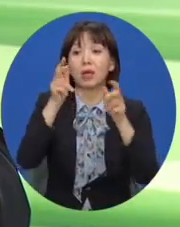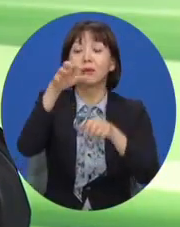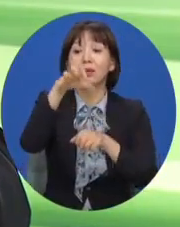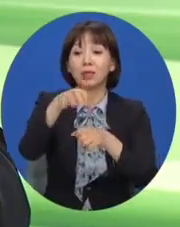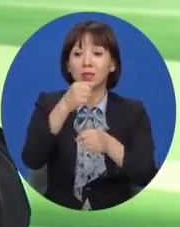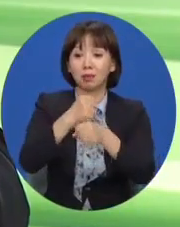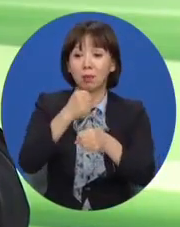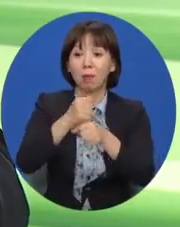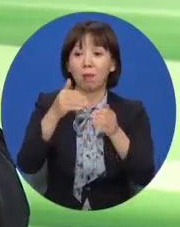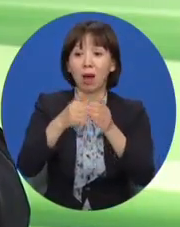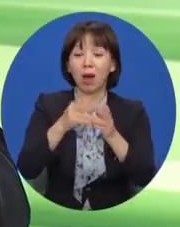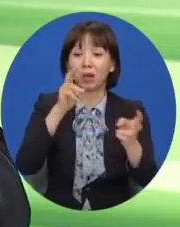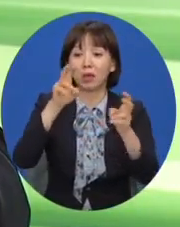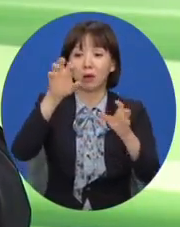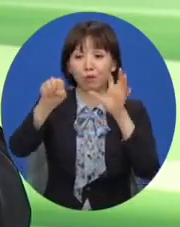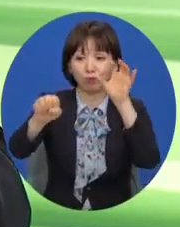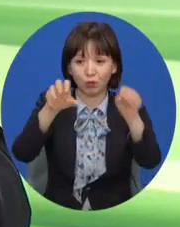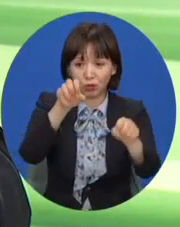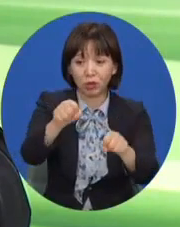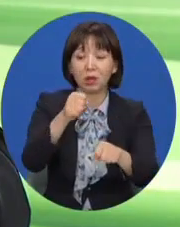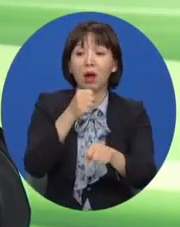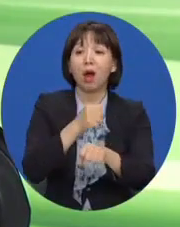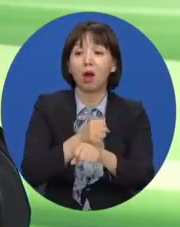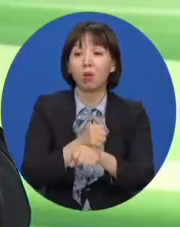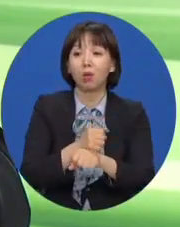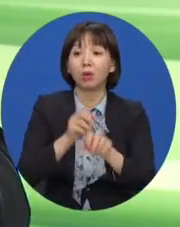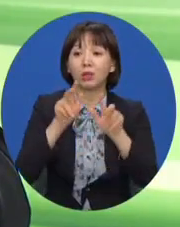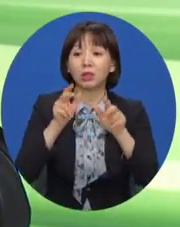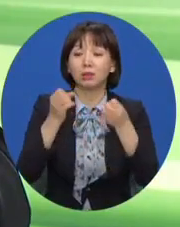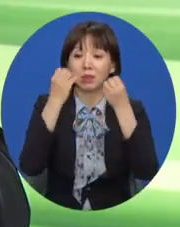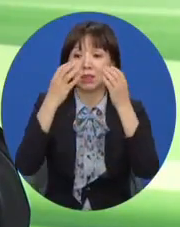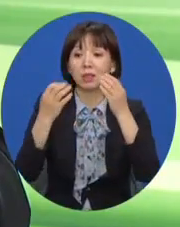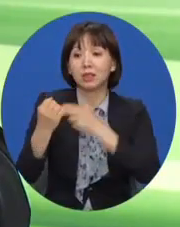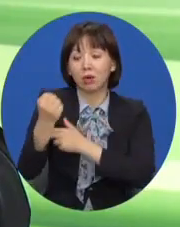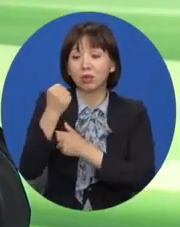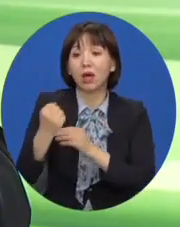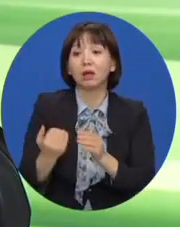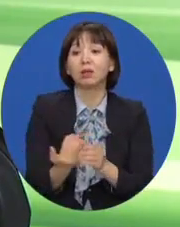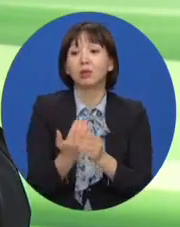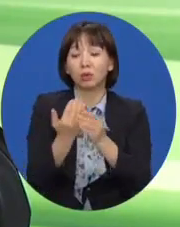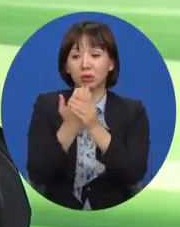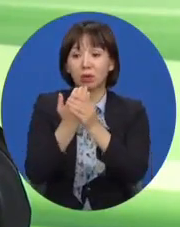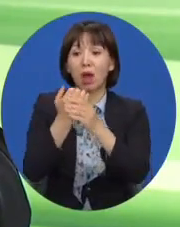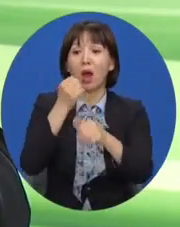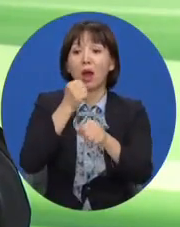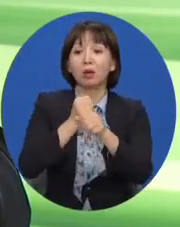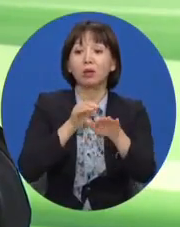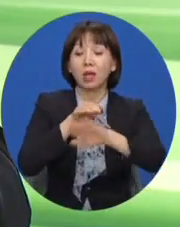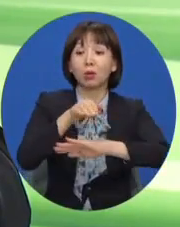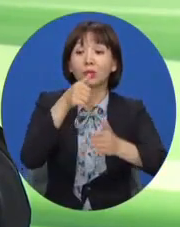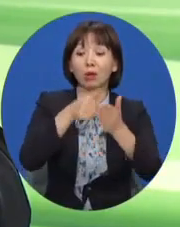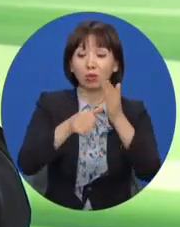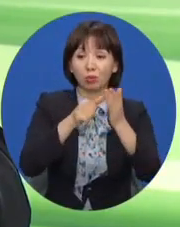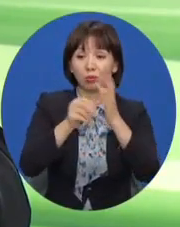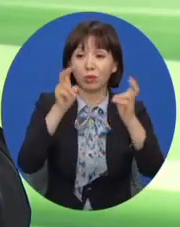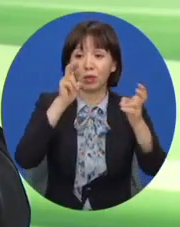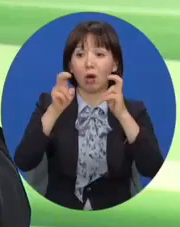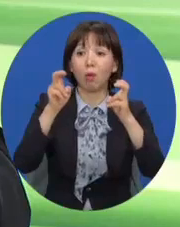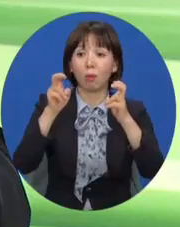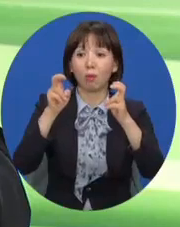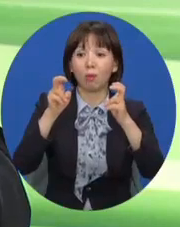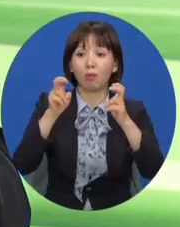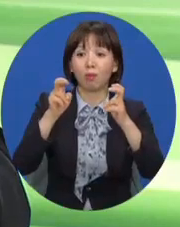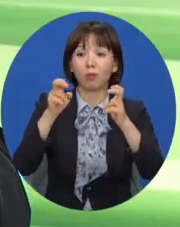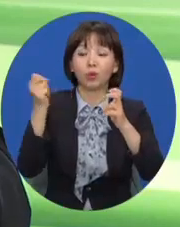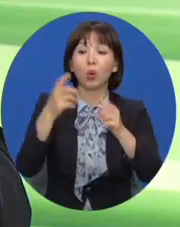만들어가지고 기업 유치와 지금 우리가 신성장동력 사업으로 추진하고 있는 자동차 부품 기업체를